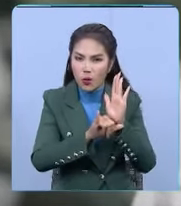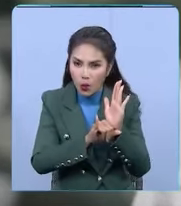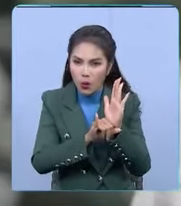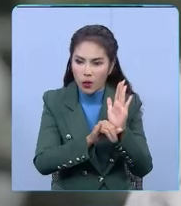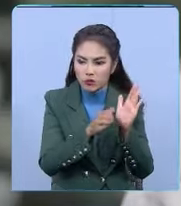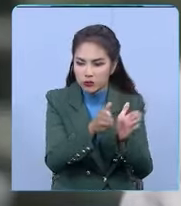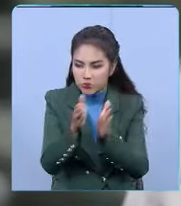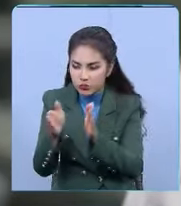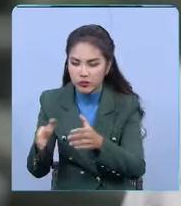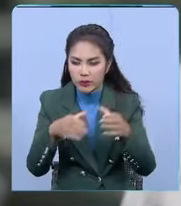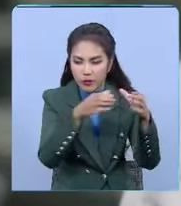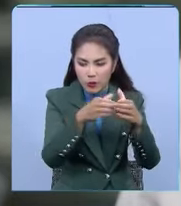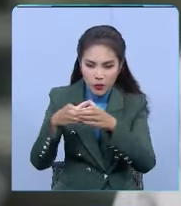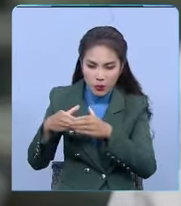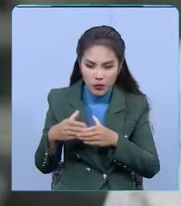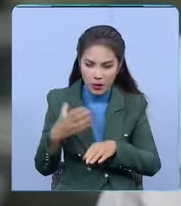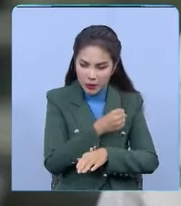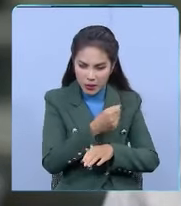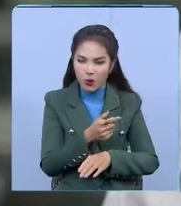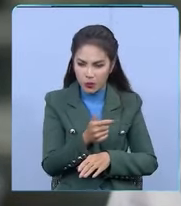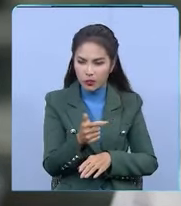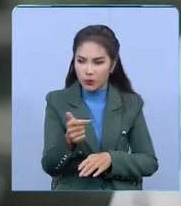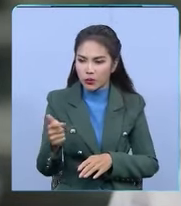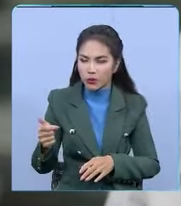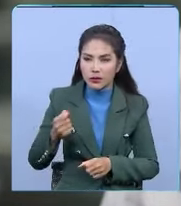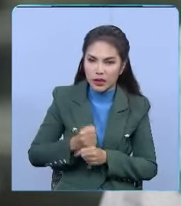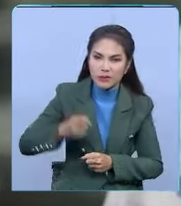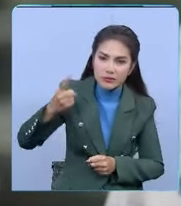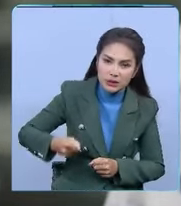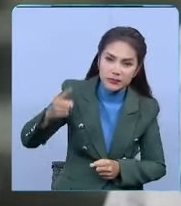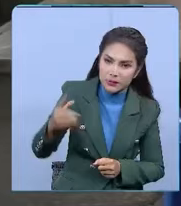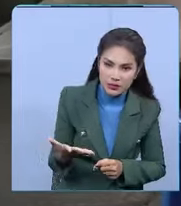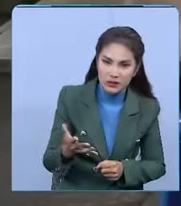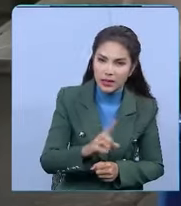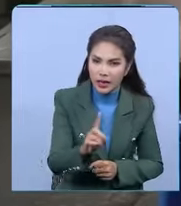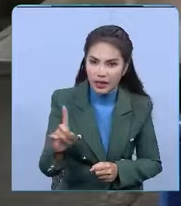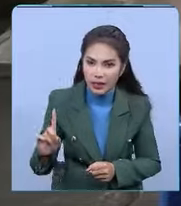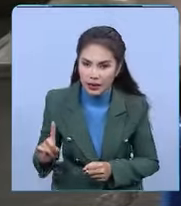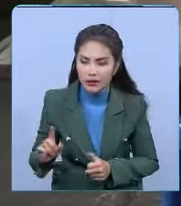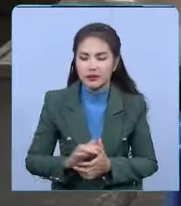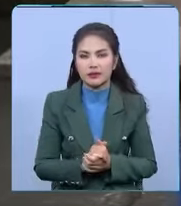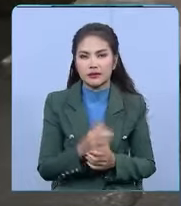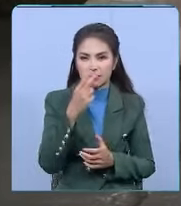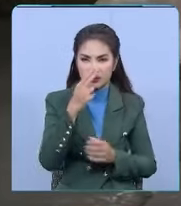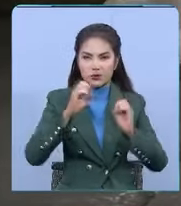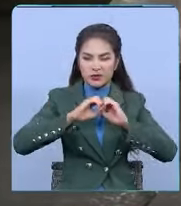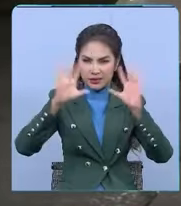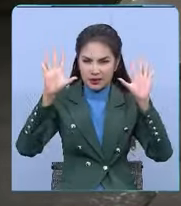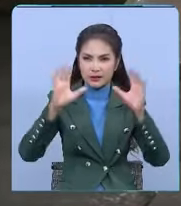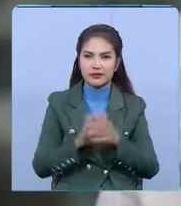รรคถ้าทำมาแล้วเราสามารถทำได้จริงหรือเปล่าแล้วก็ถ้าจะให้เห็นว่าพรรคเร